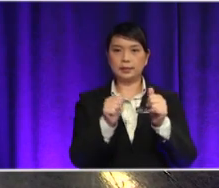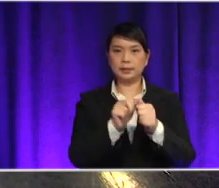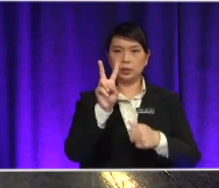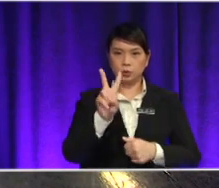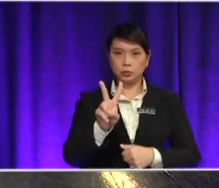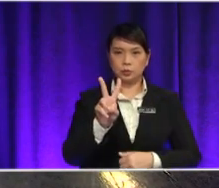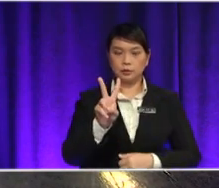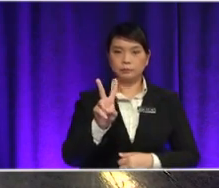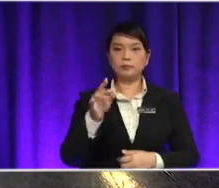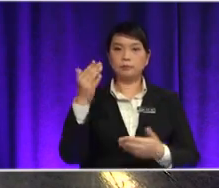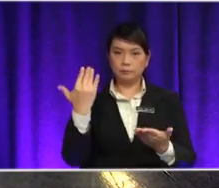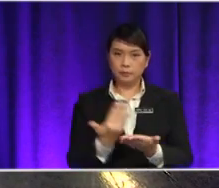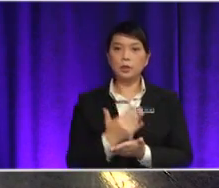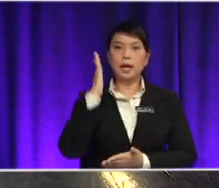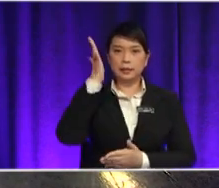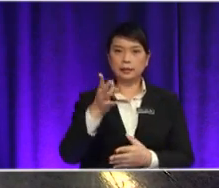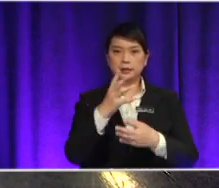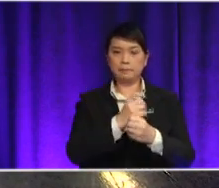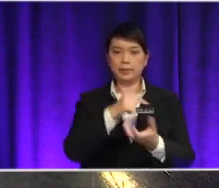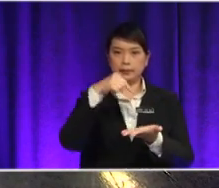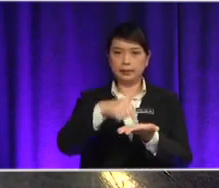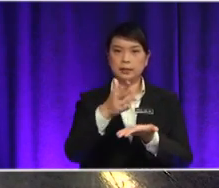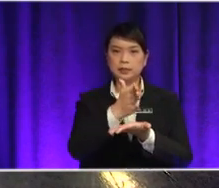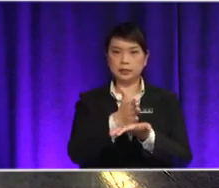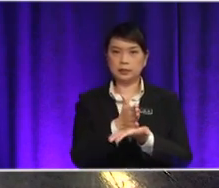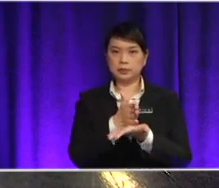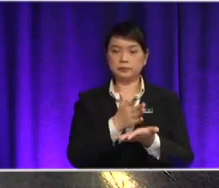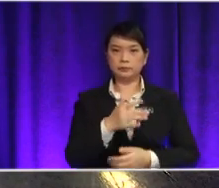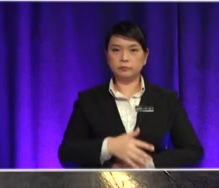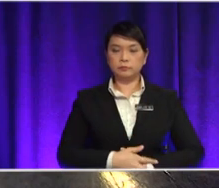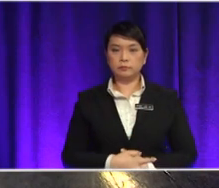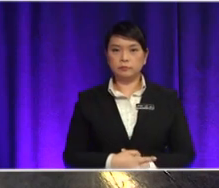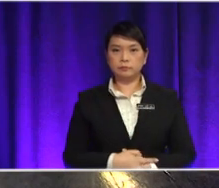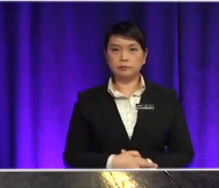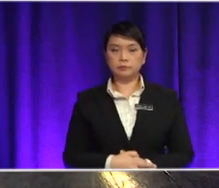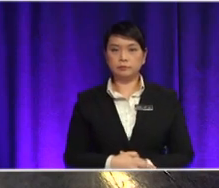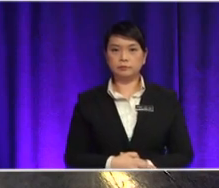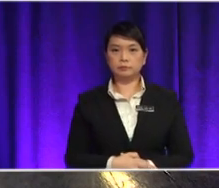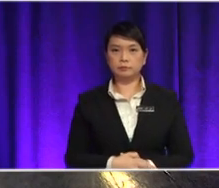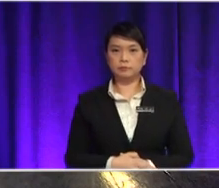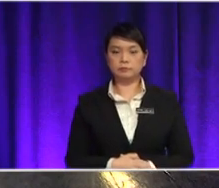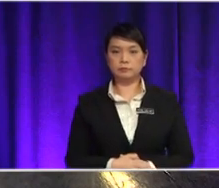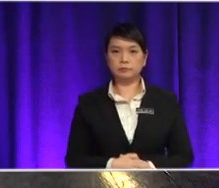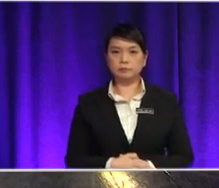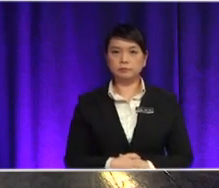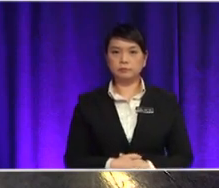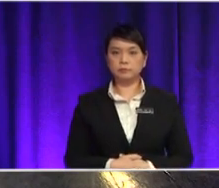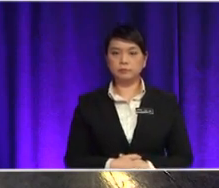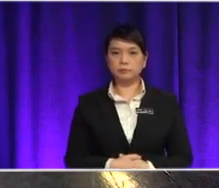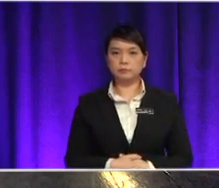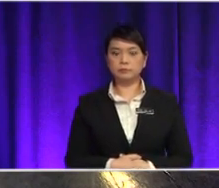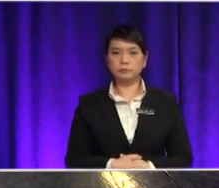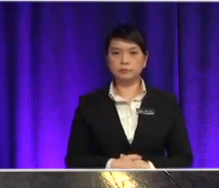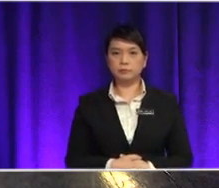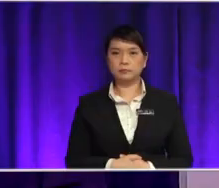Tengok Nisa pun tengah cuba saya mencari. Saya lambat sikitlah cikgu. Saya tak bawa kalkulator hari ini. Minta maaf cikgu. Tak apa. Okey, tak